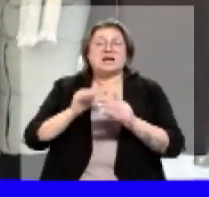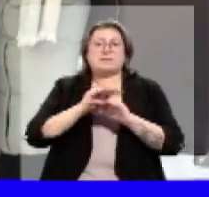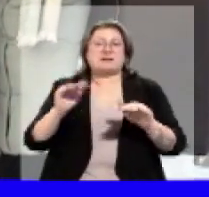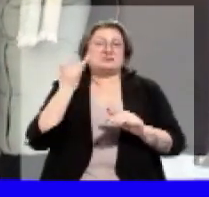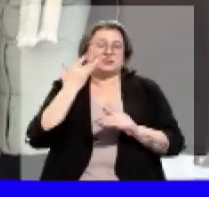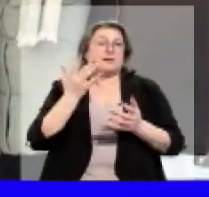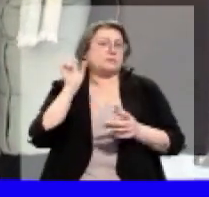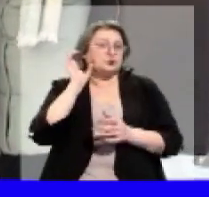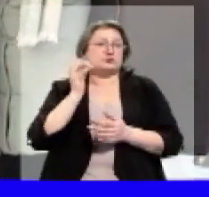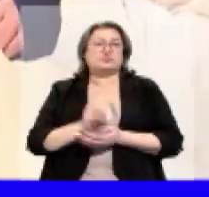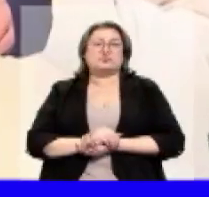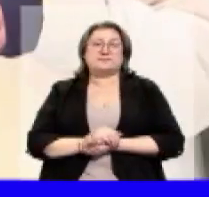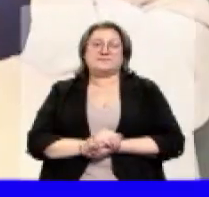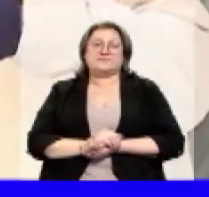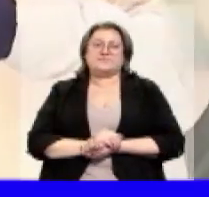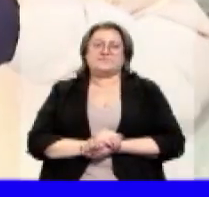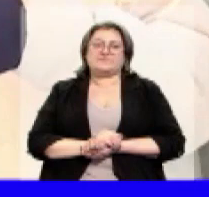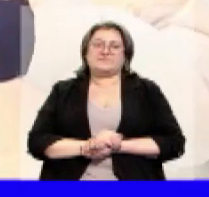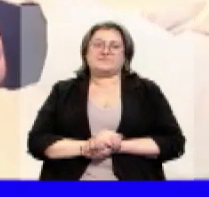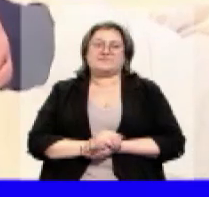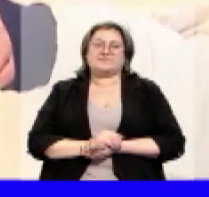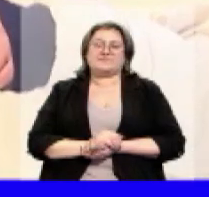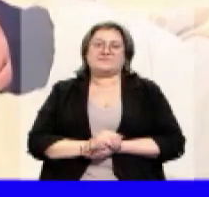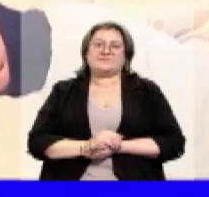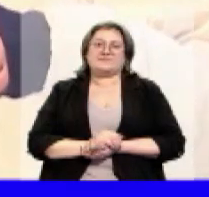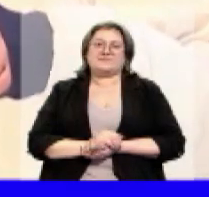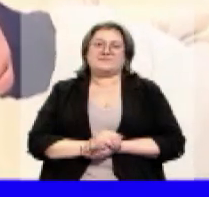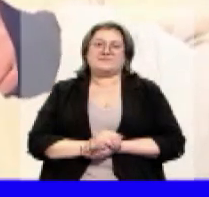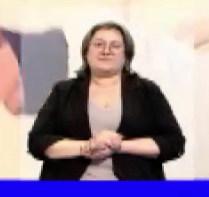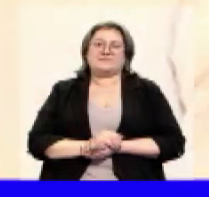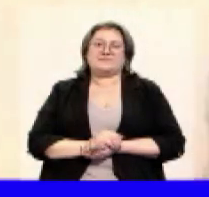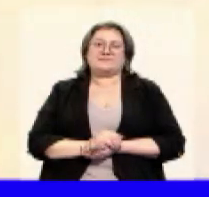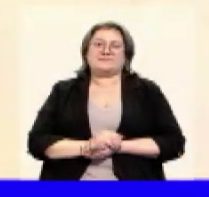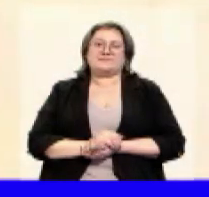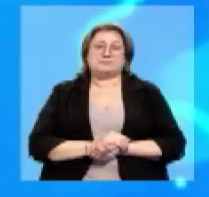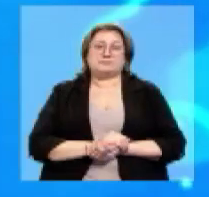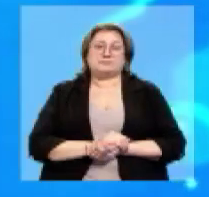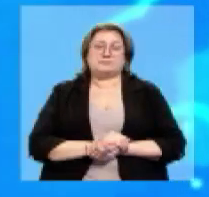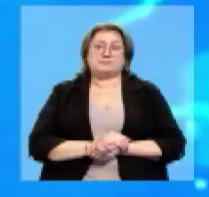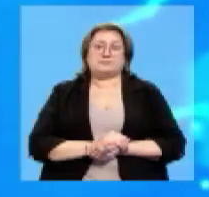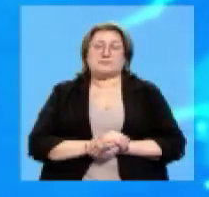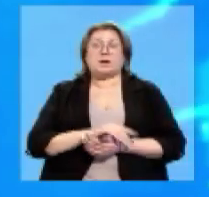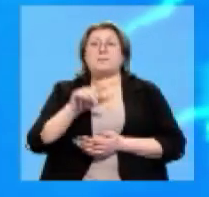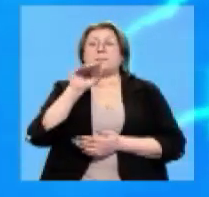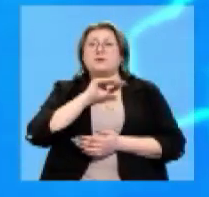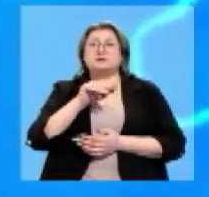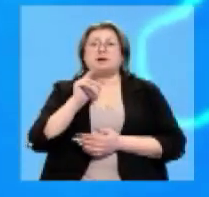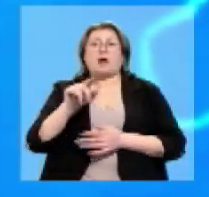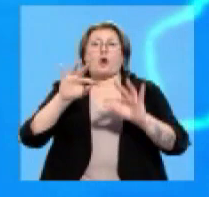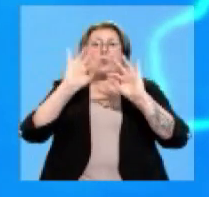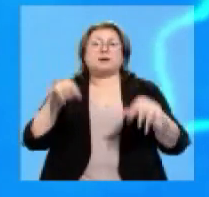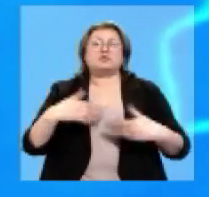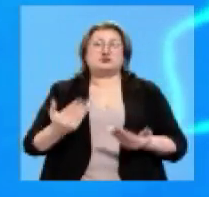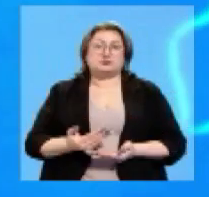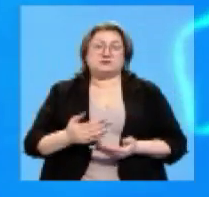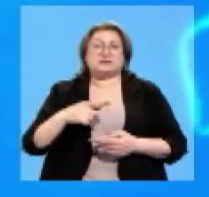ребята всегда прислушаются. Гульзада Айшуакова, Алексей Руденко, телеканал «Костанай». Профессия как образ